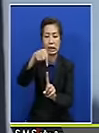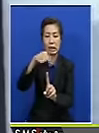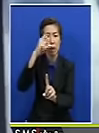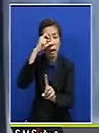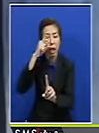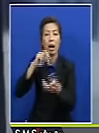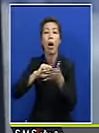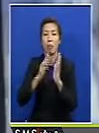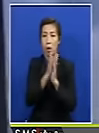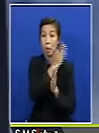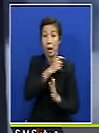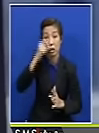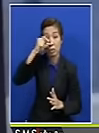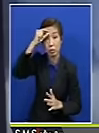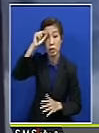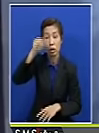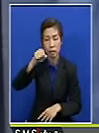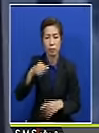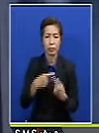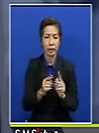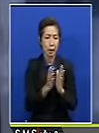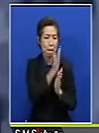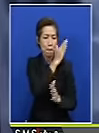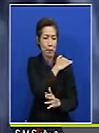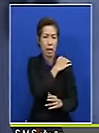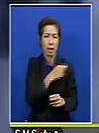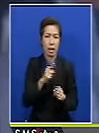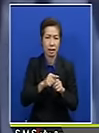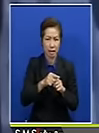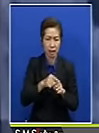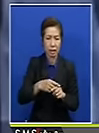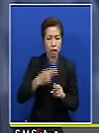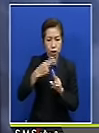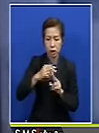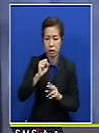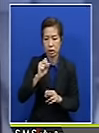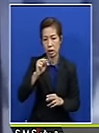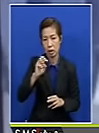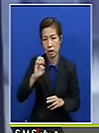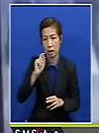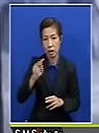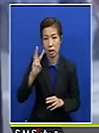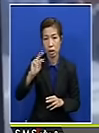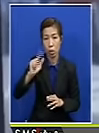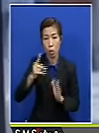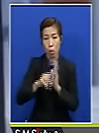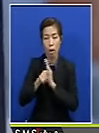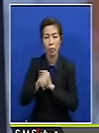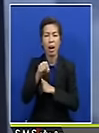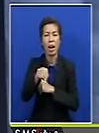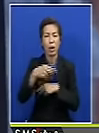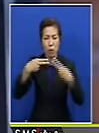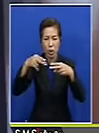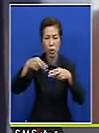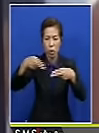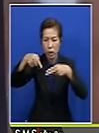เป็นพระธรรมชโยนะครับซึ่งทางพระสนิทวงศ์อ้างถึงเรื่องนี้เหมือนกันบอกว่าคลิปที่ถ่ายเป็นวันงานแล้